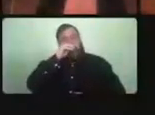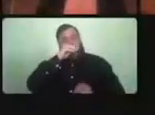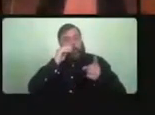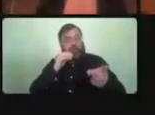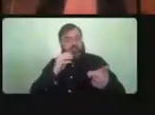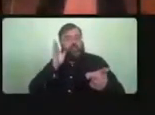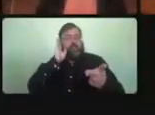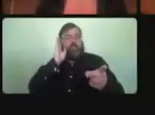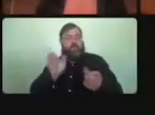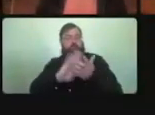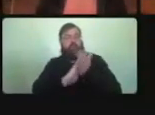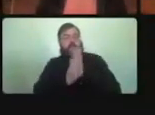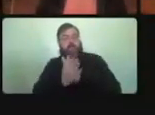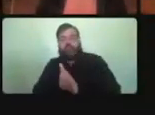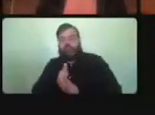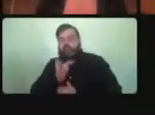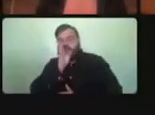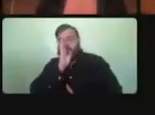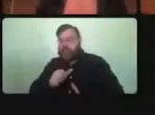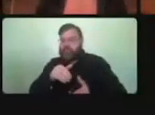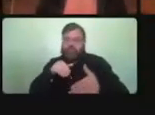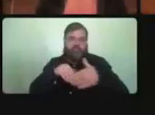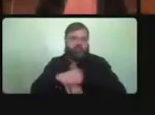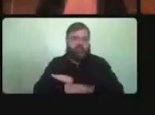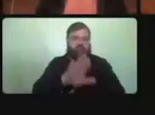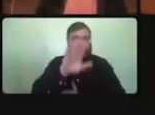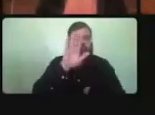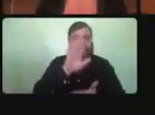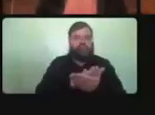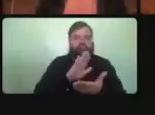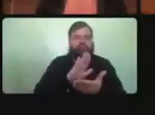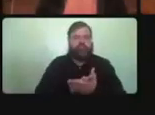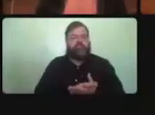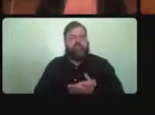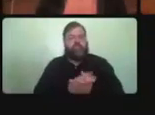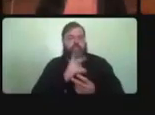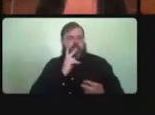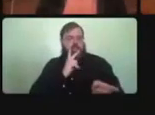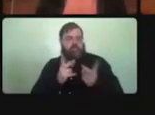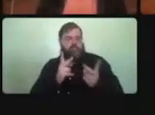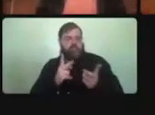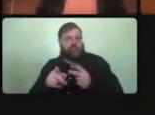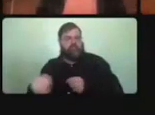hii mnamo Julai mwaka wa 2023.